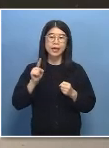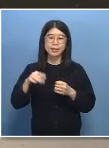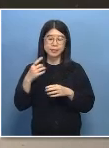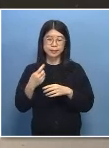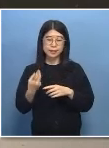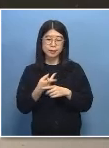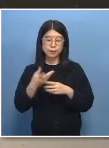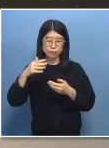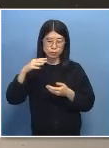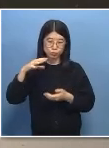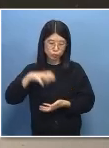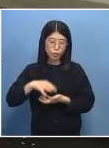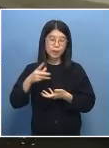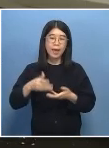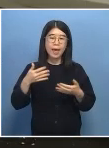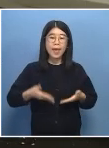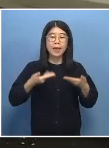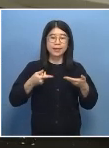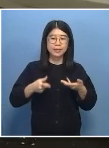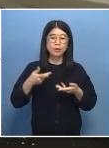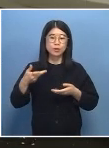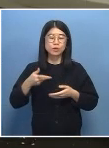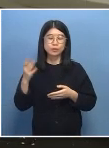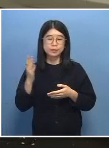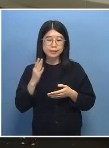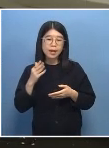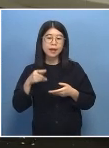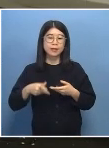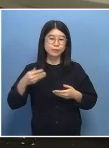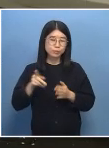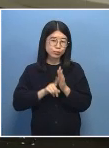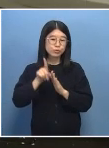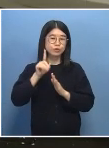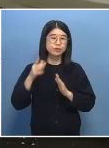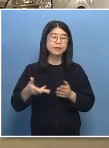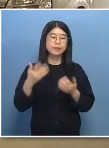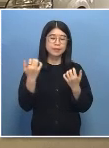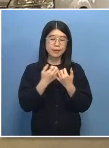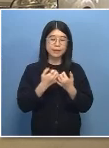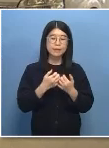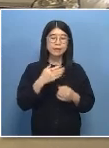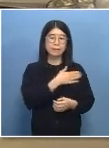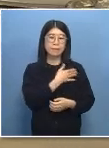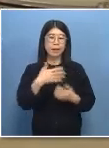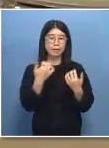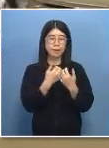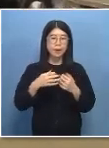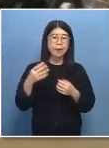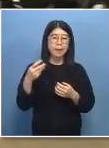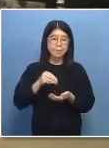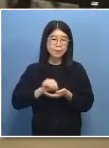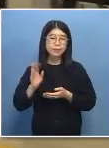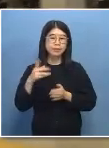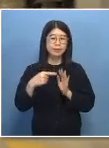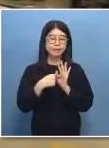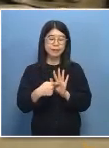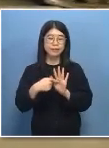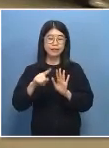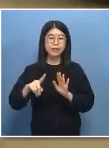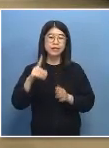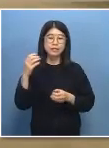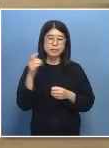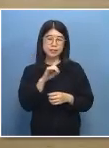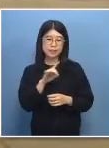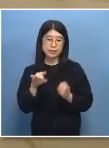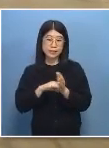淨重相若，性能不斷提升。以淨重計算牌費未必反映電動私家車嘅價值，建議改以